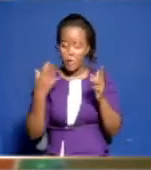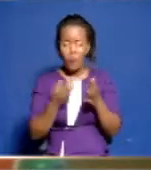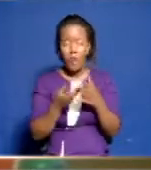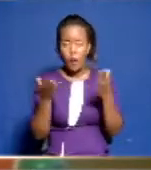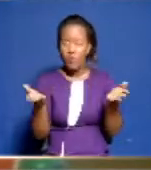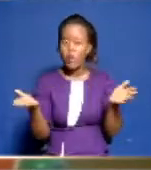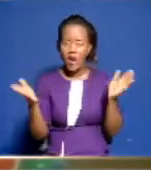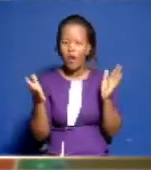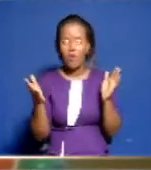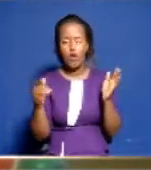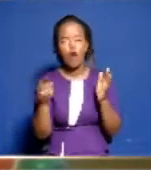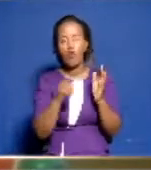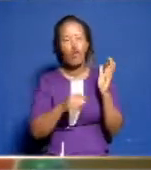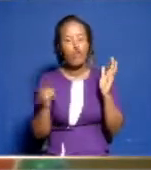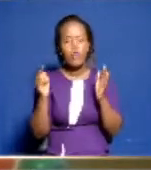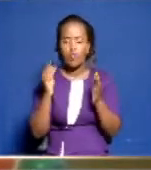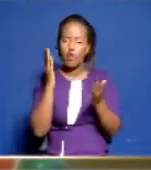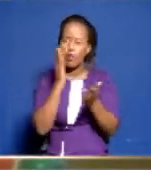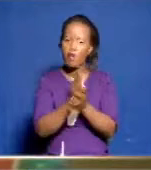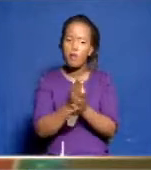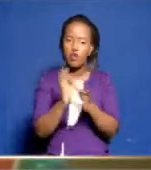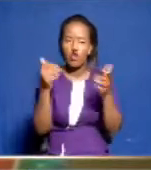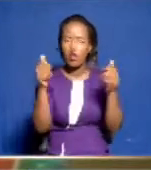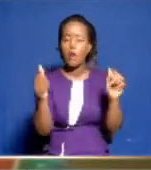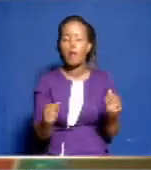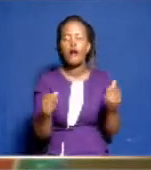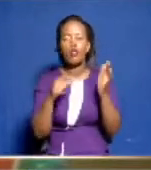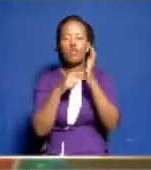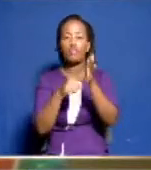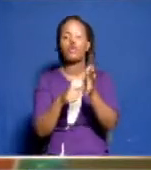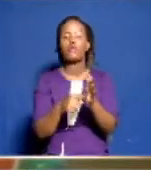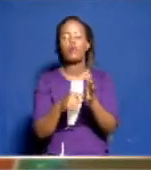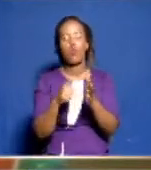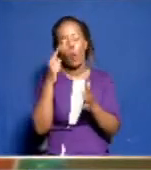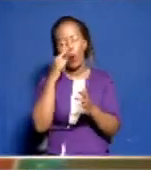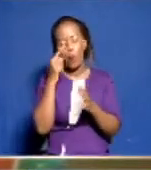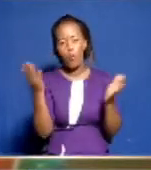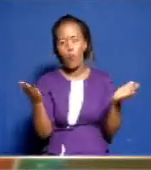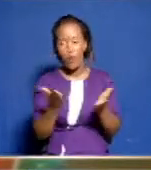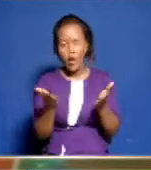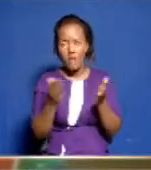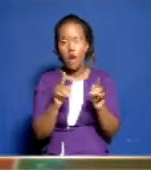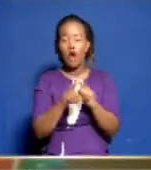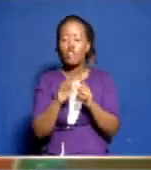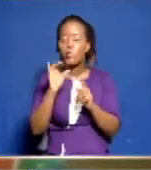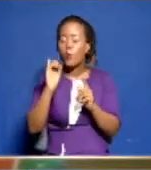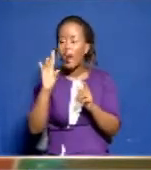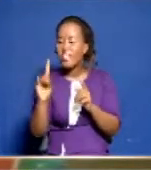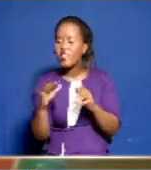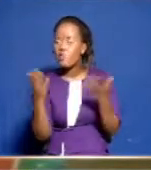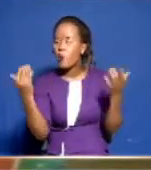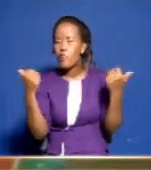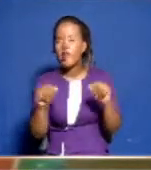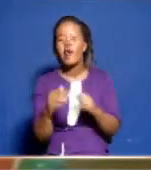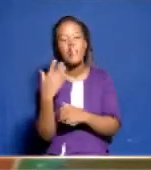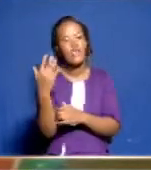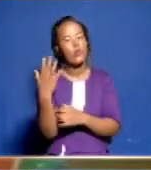hatu kupata chochote ya kutunyesha ya kwamba metoka mahali fulani. Hatu kupata kitanglisho ya matoki meliote.